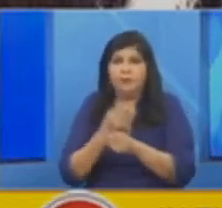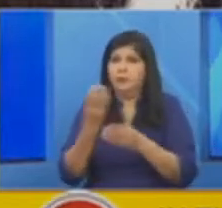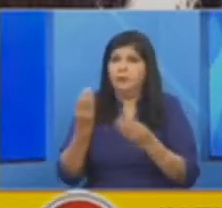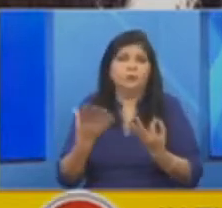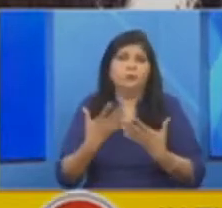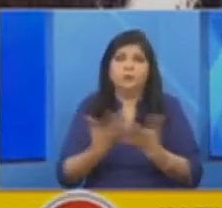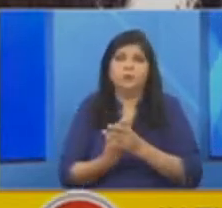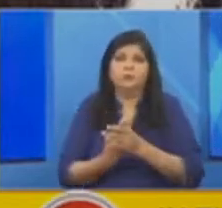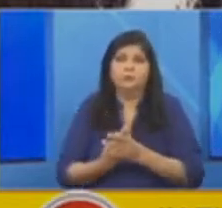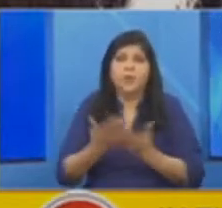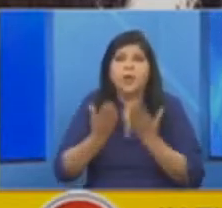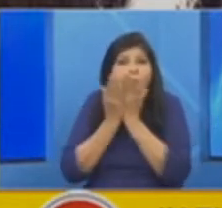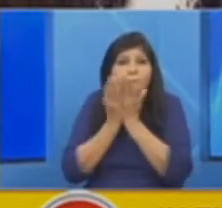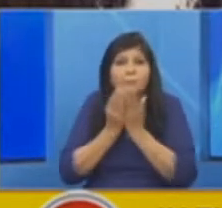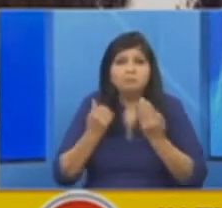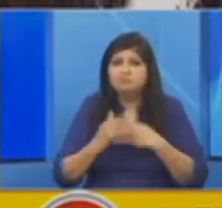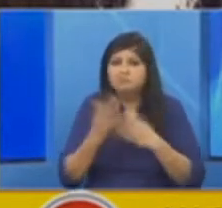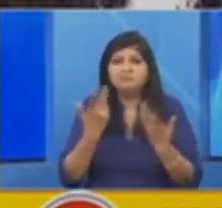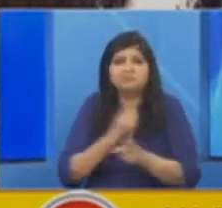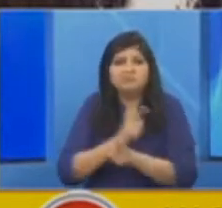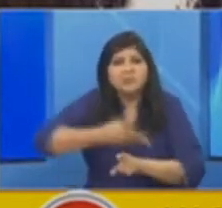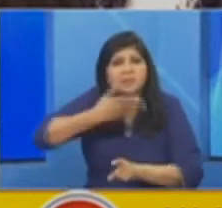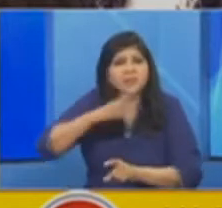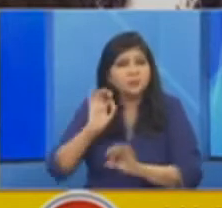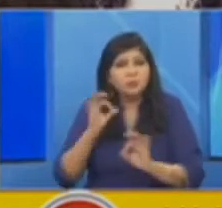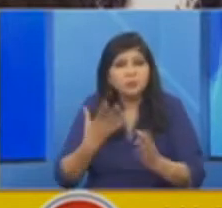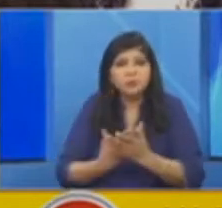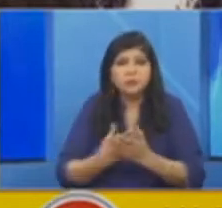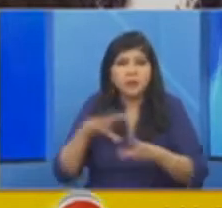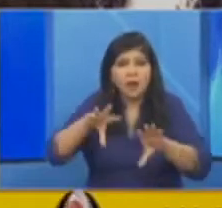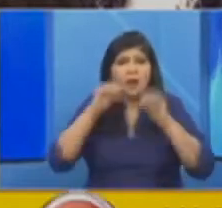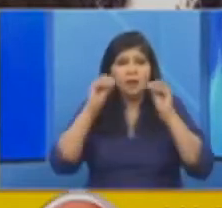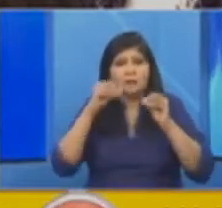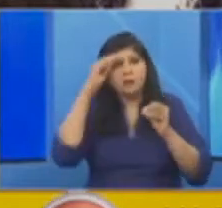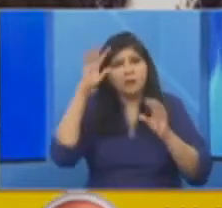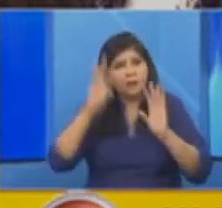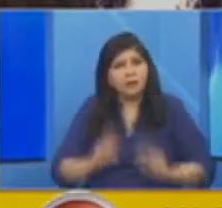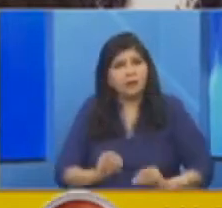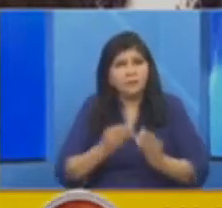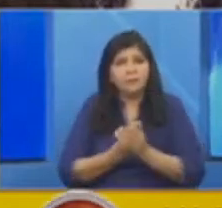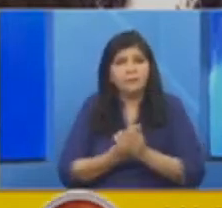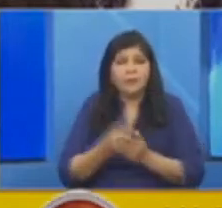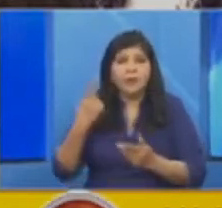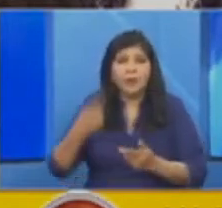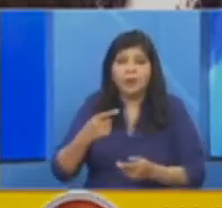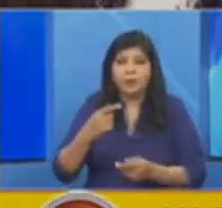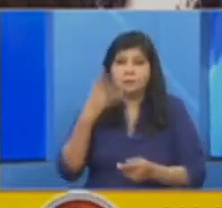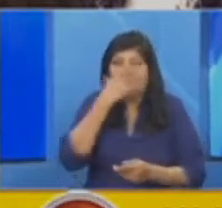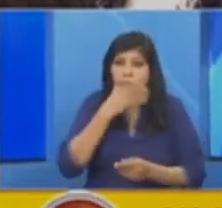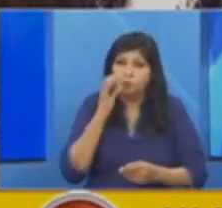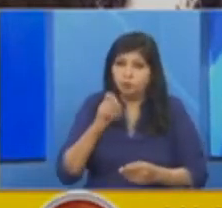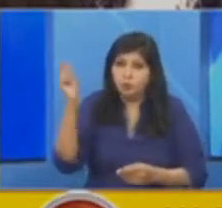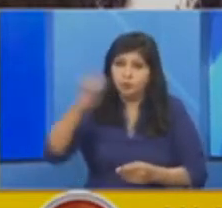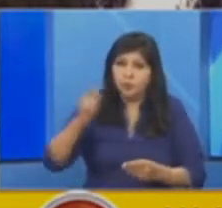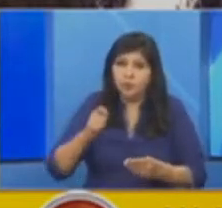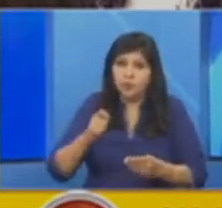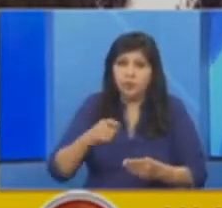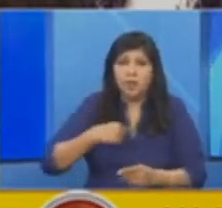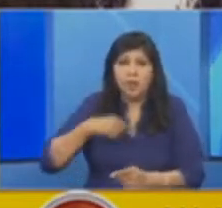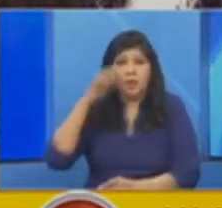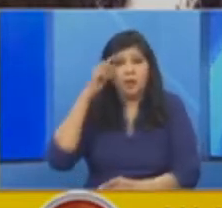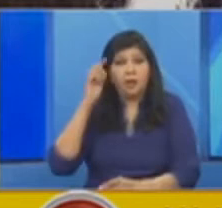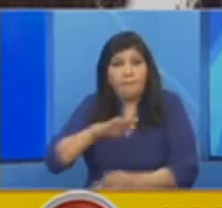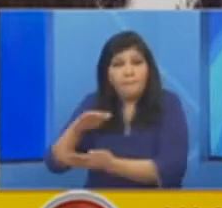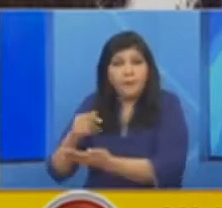था, सिखने के लिए भी कुछ नहीं था यानि कि एक आकर्शक खिलोने ने एक उत्कुरुष्ट बच्चे